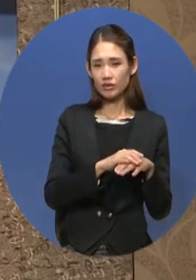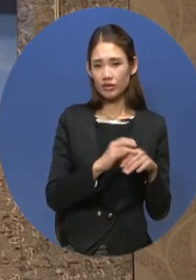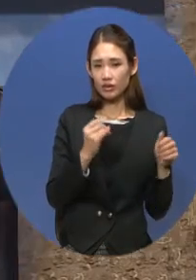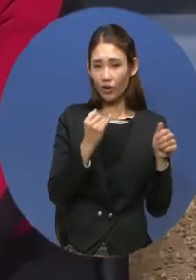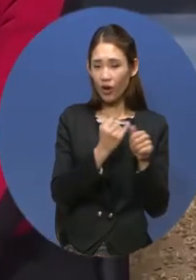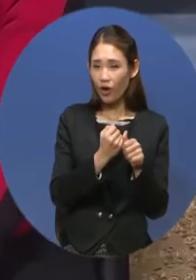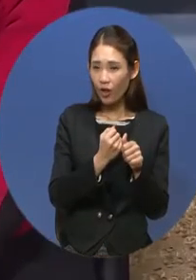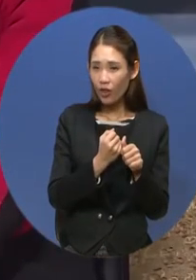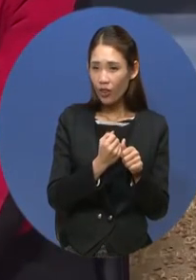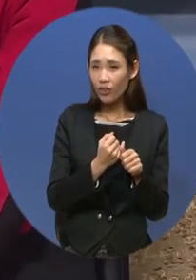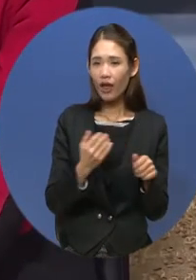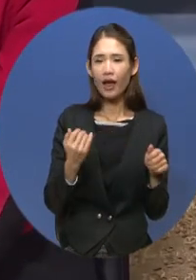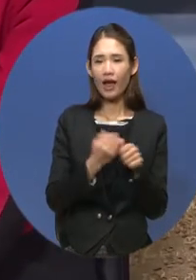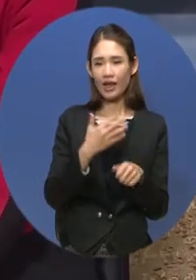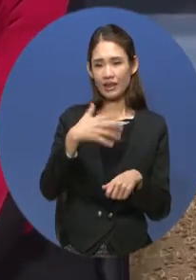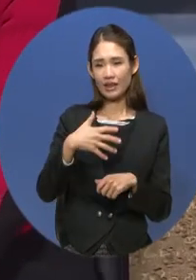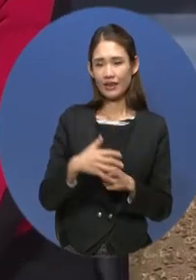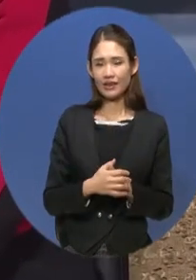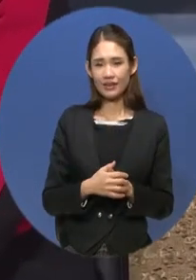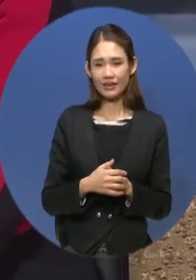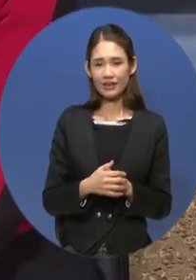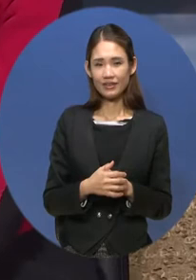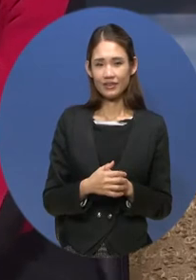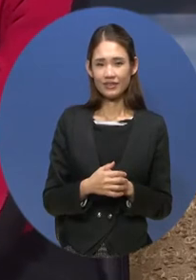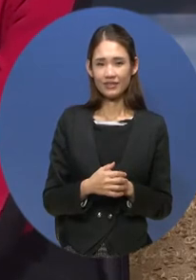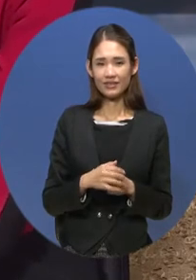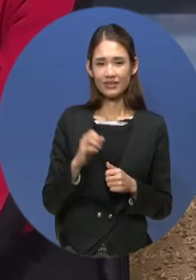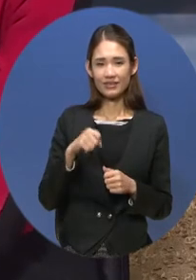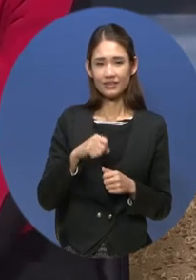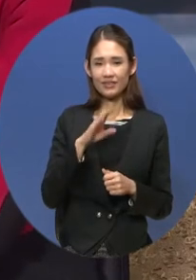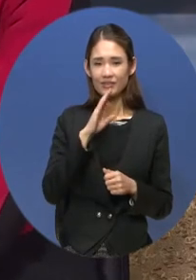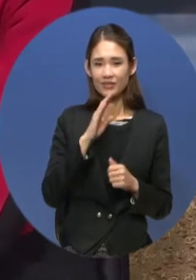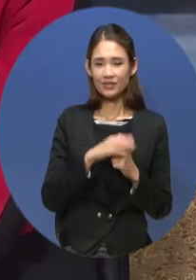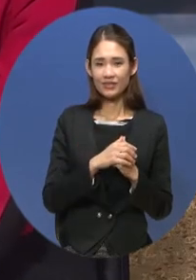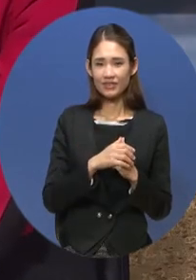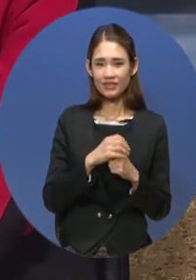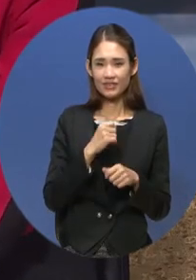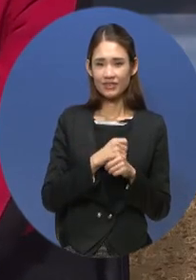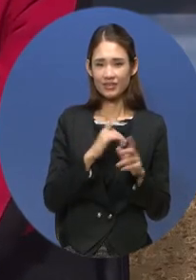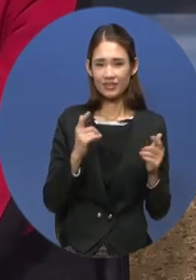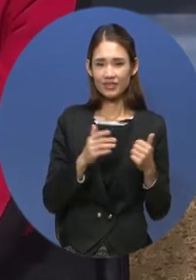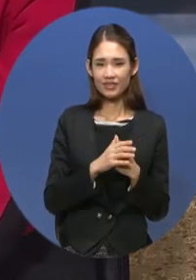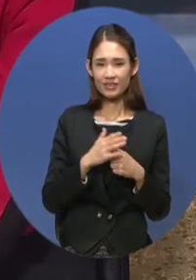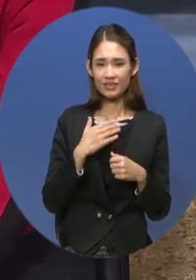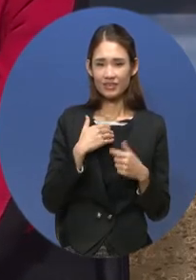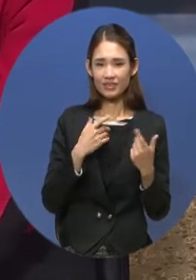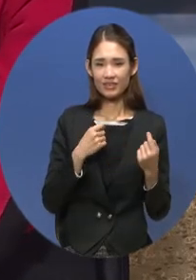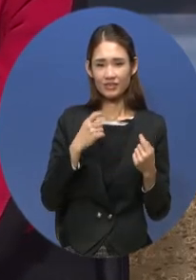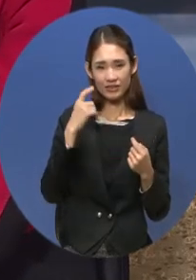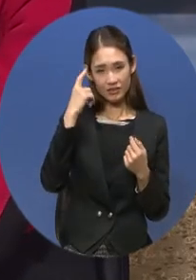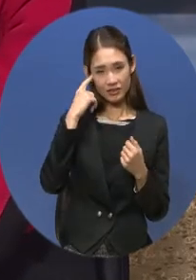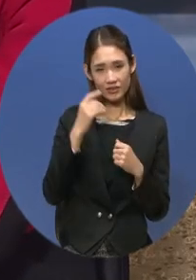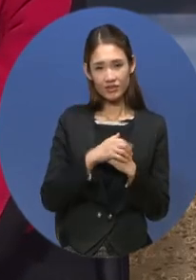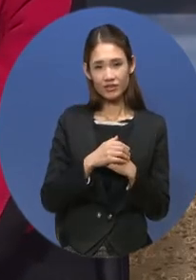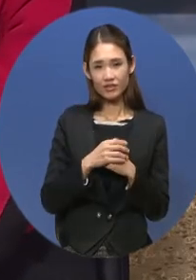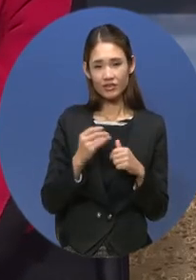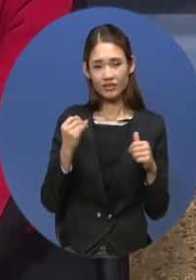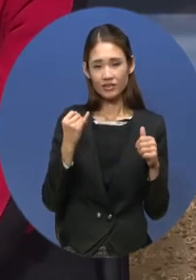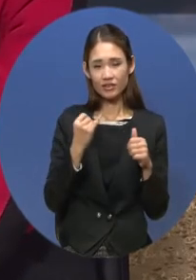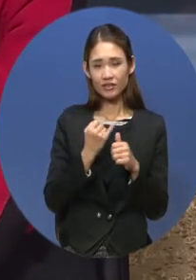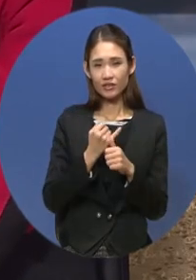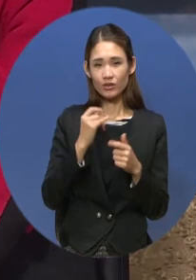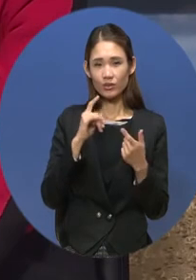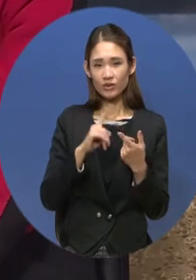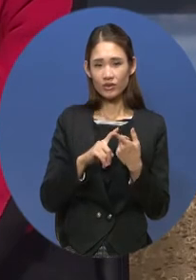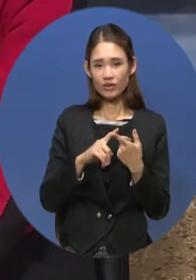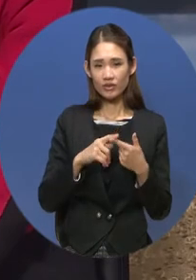결혼하셨습니까? 아니요, 미혼입니다. 아, 미혼하셨죠? 근데 사실 저의 생각은 이 결혼에